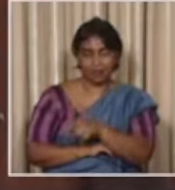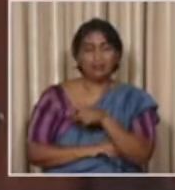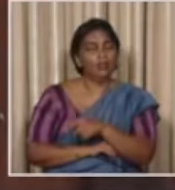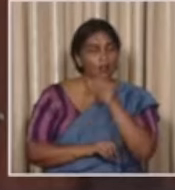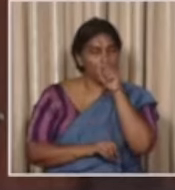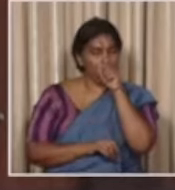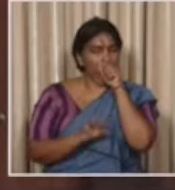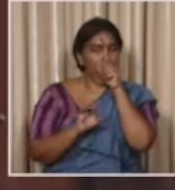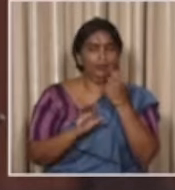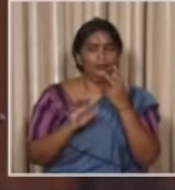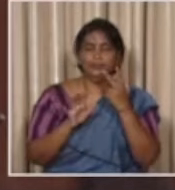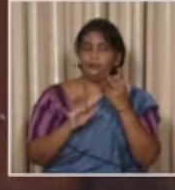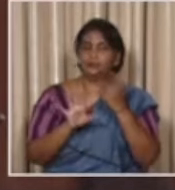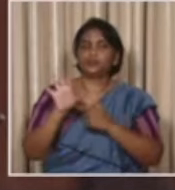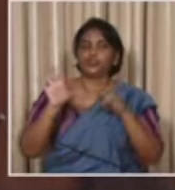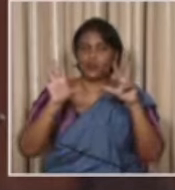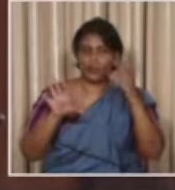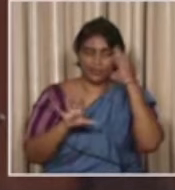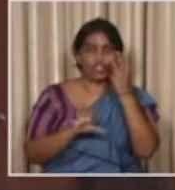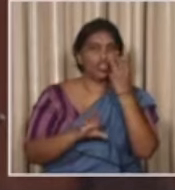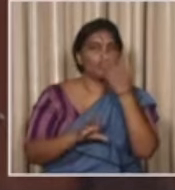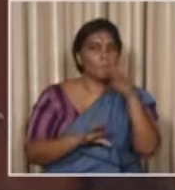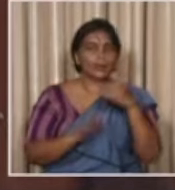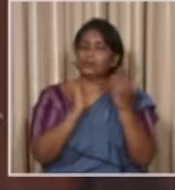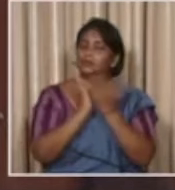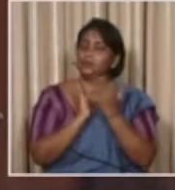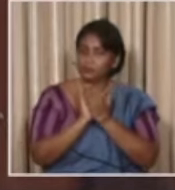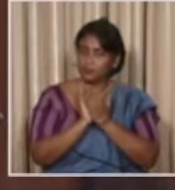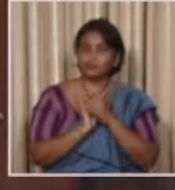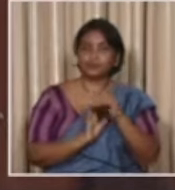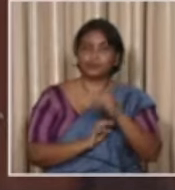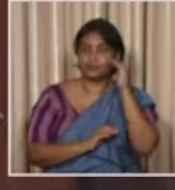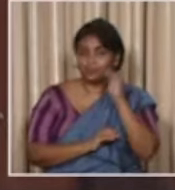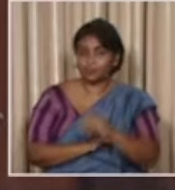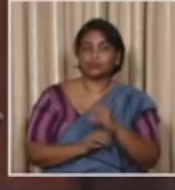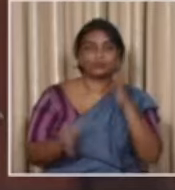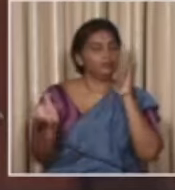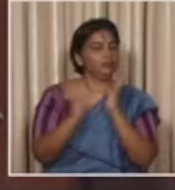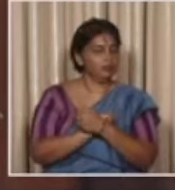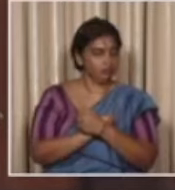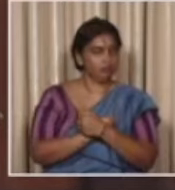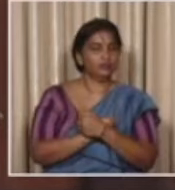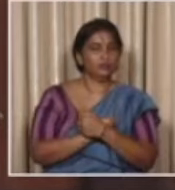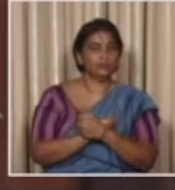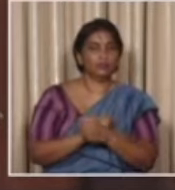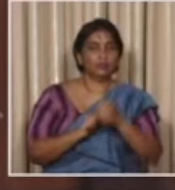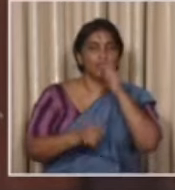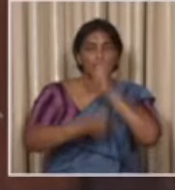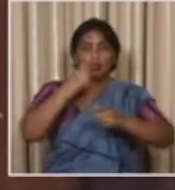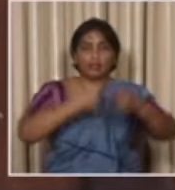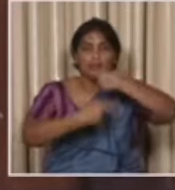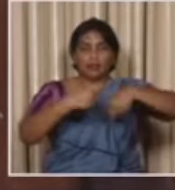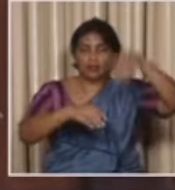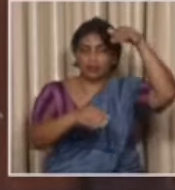ළමයා 8 වසරේ අවුරුදු 8යි 3 වසරේ ඉගෙන ගත්තේ. ඊට පස්සේ මේ ධනුෂ්‍යා සදීෂ් කුමාර් කියන ළමයා හම් වෙනවා මේ ලිඳක. මේ තියෙනවා